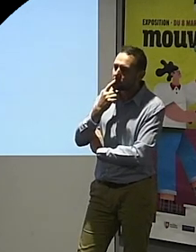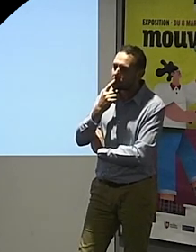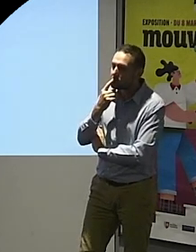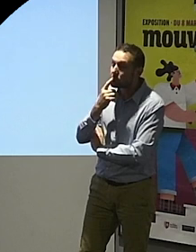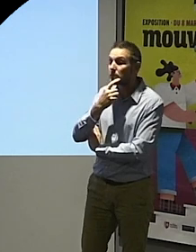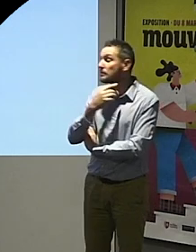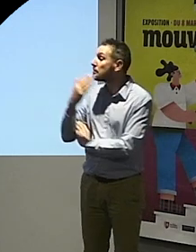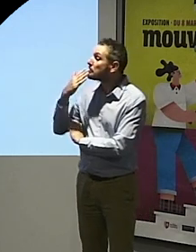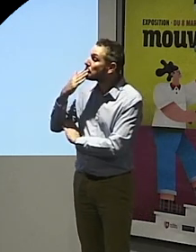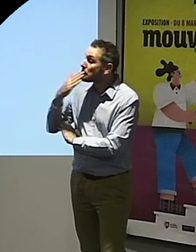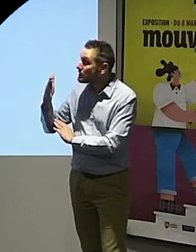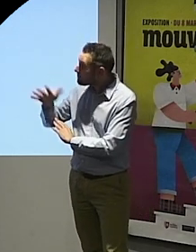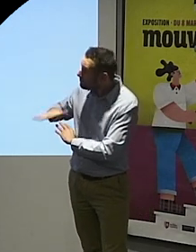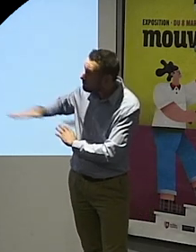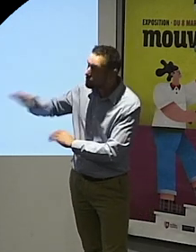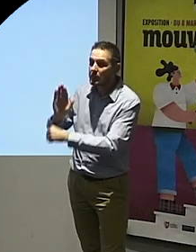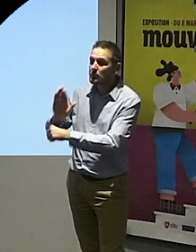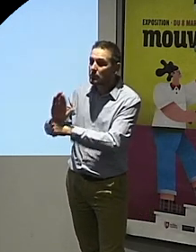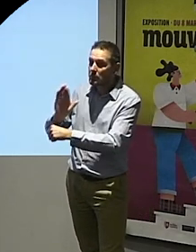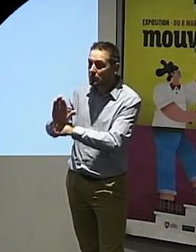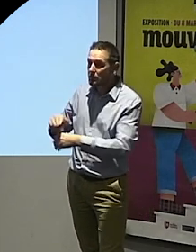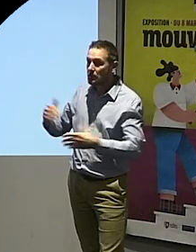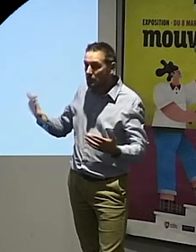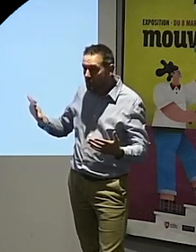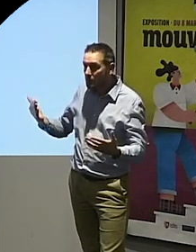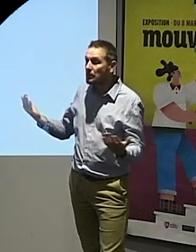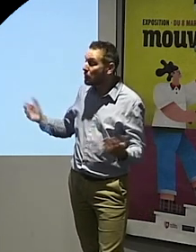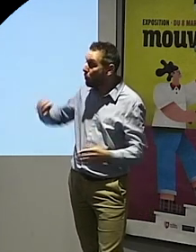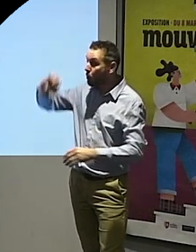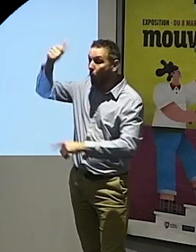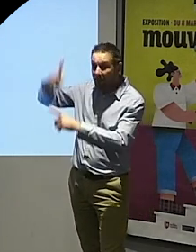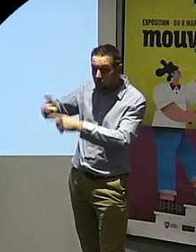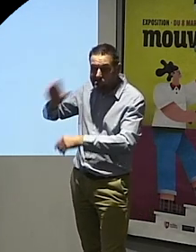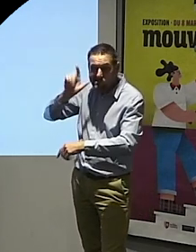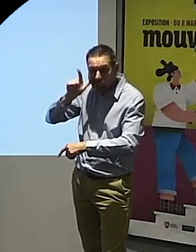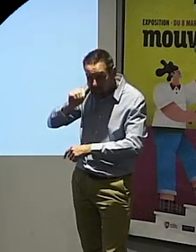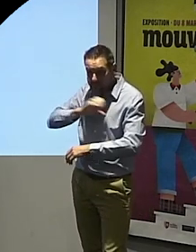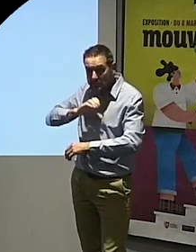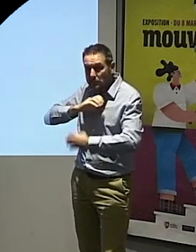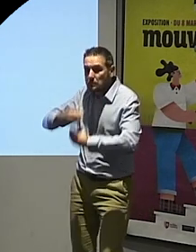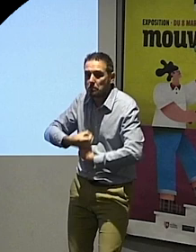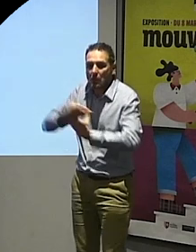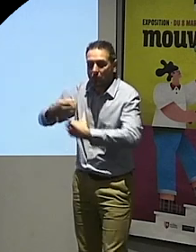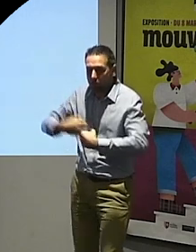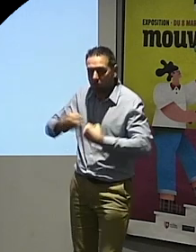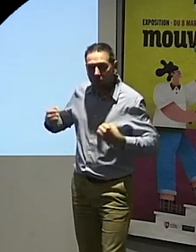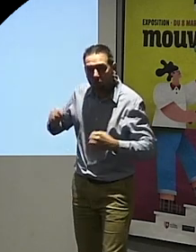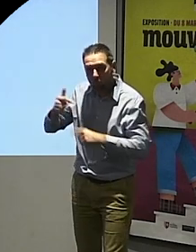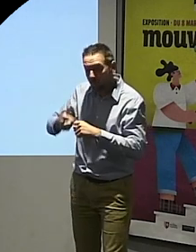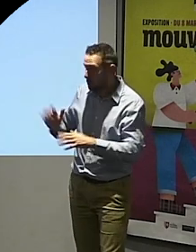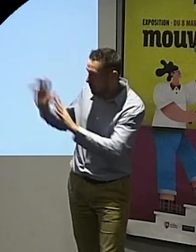Oui, merci beaucoup pour ces témoignages. Je sais que c'est une première prise de parole, donc bravo. J'ai une question